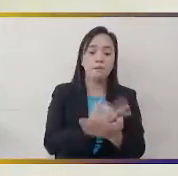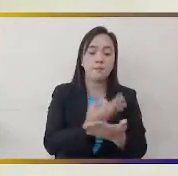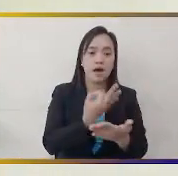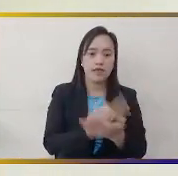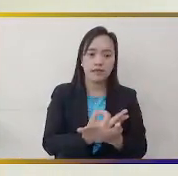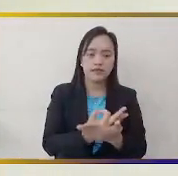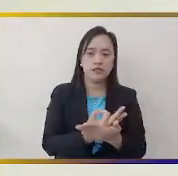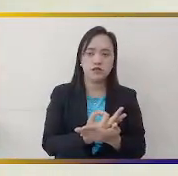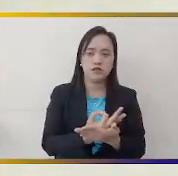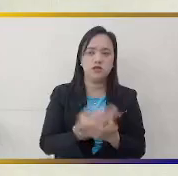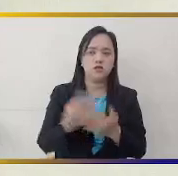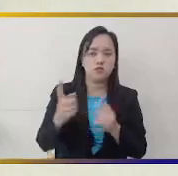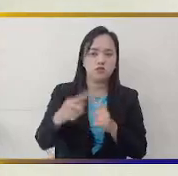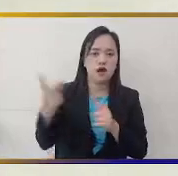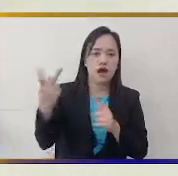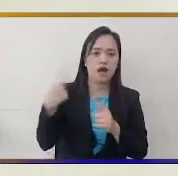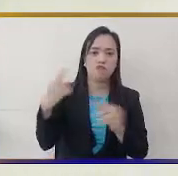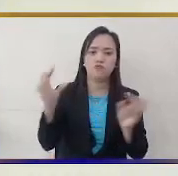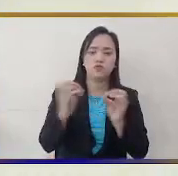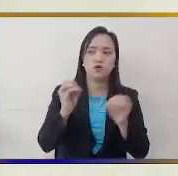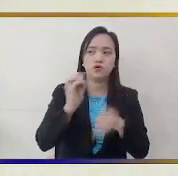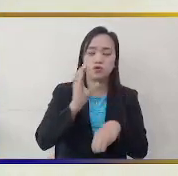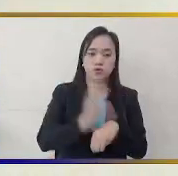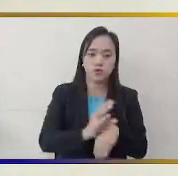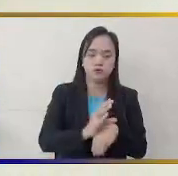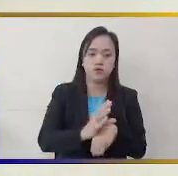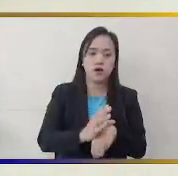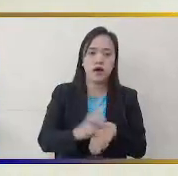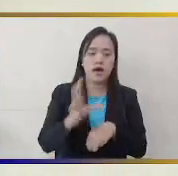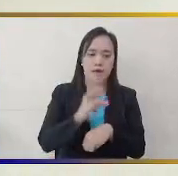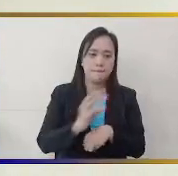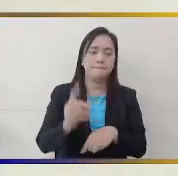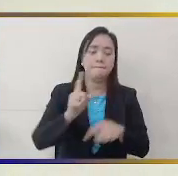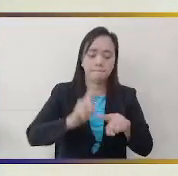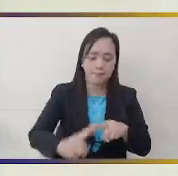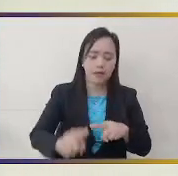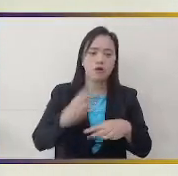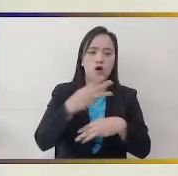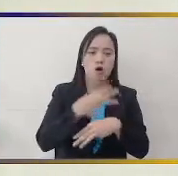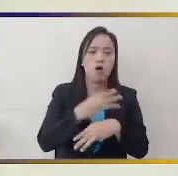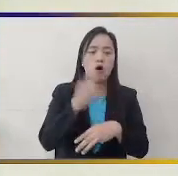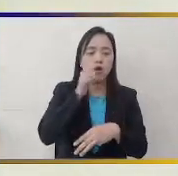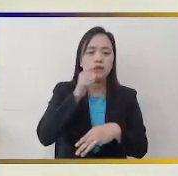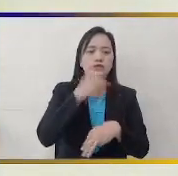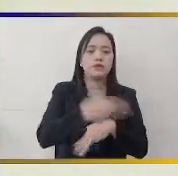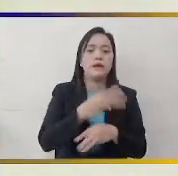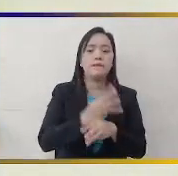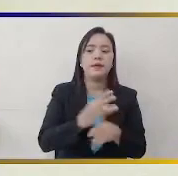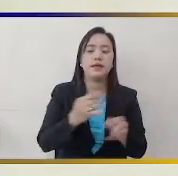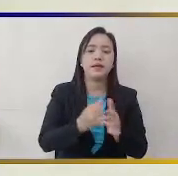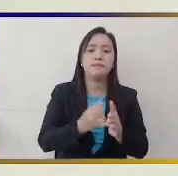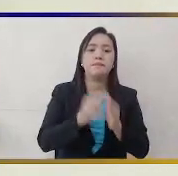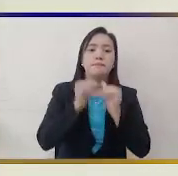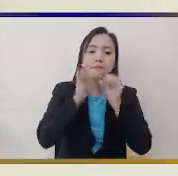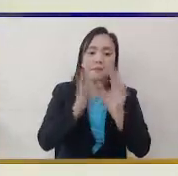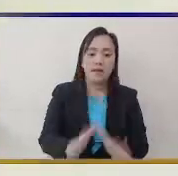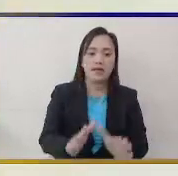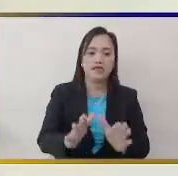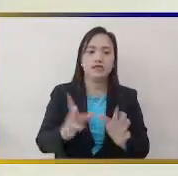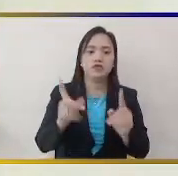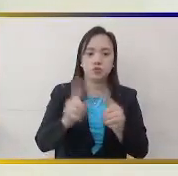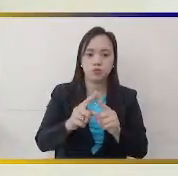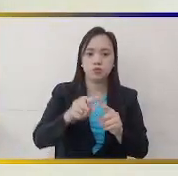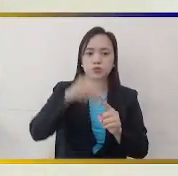kapatid naibigay ko straightly naibigay ko sa aking Panginoon yung lahat ng bagay na para sa